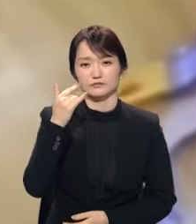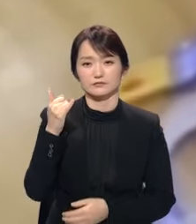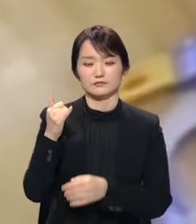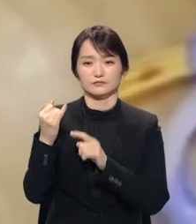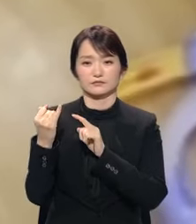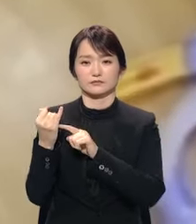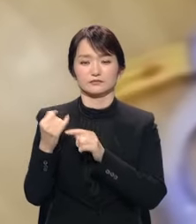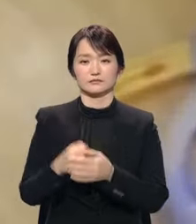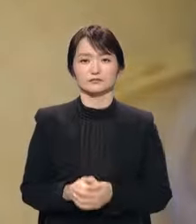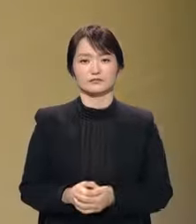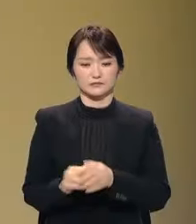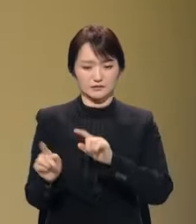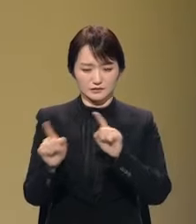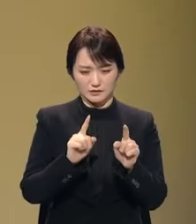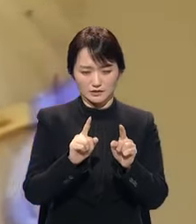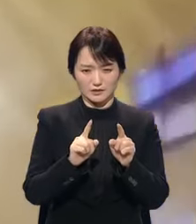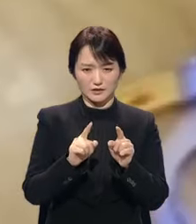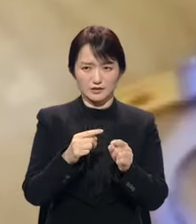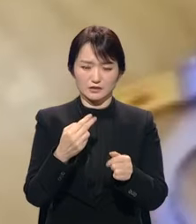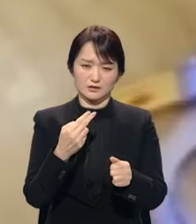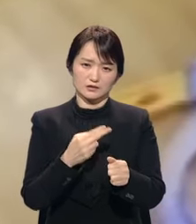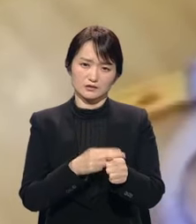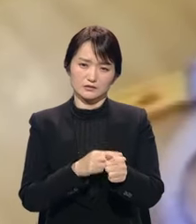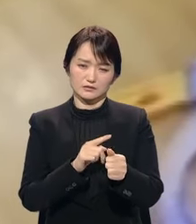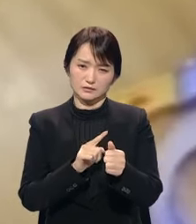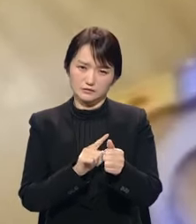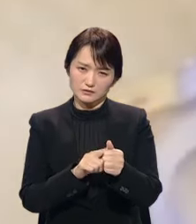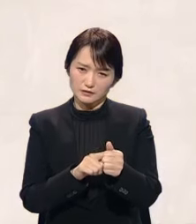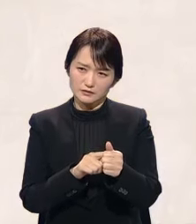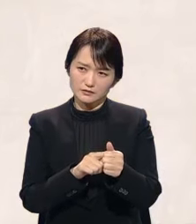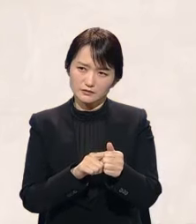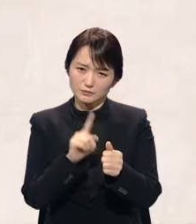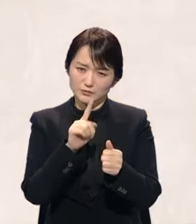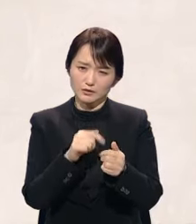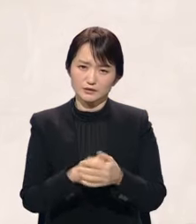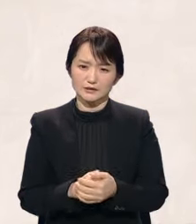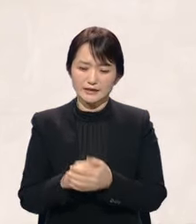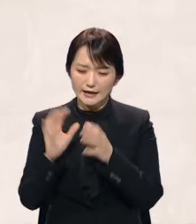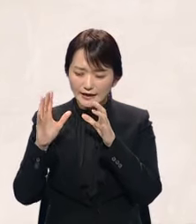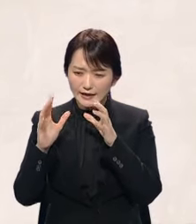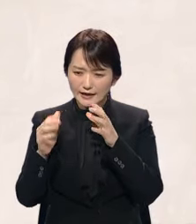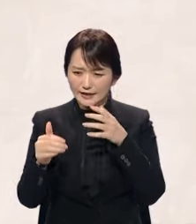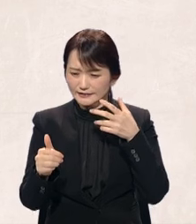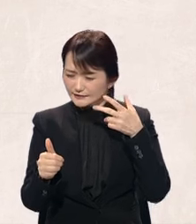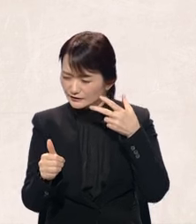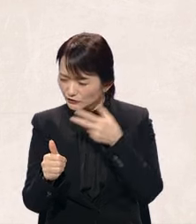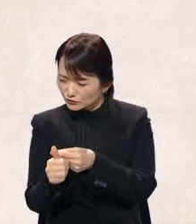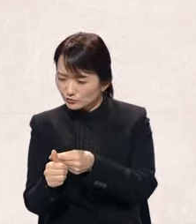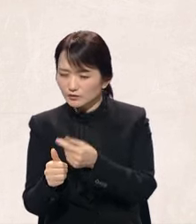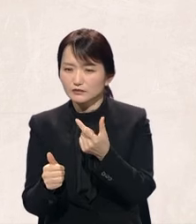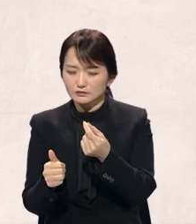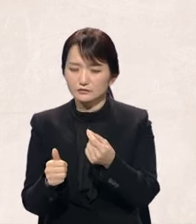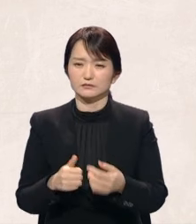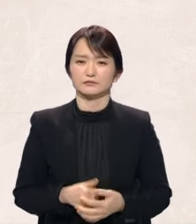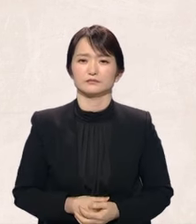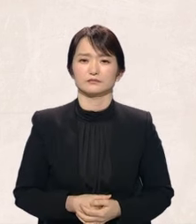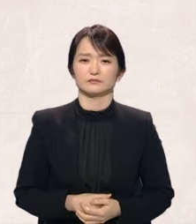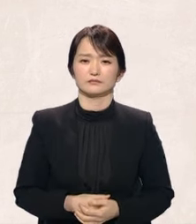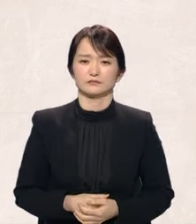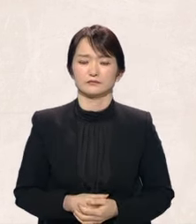가지 하는 행동을 봤을 때 이게 가스라이팅을 한 것 같다라고 주장을 하는 것이 있어요. 이 가스라이팅이라고 하는 것은 굉장히